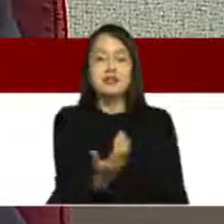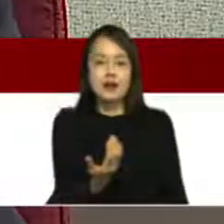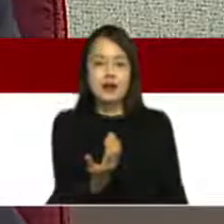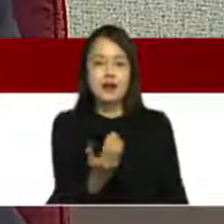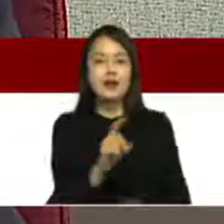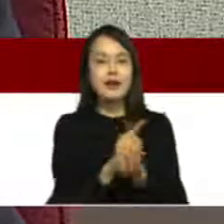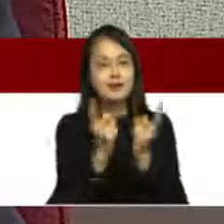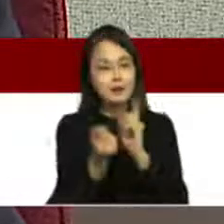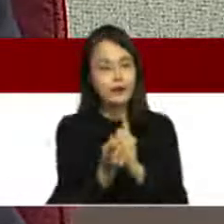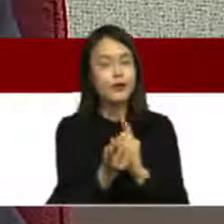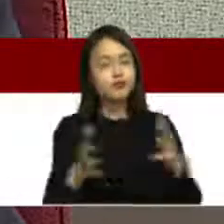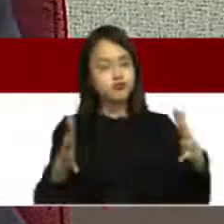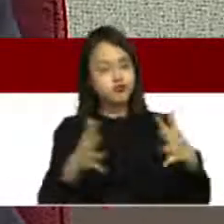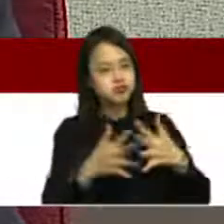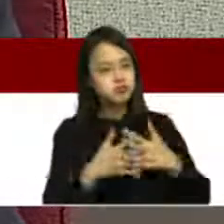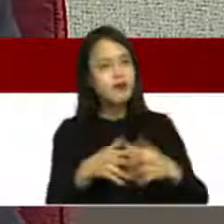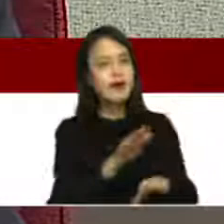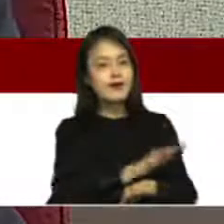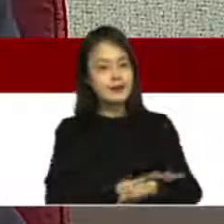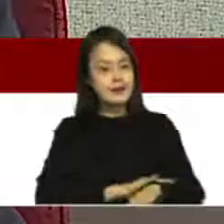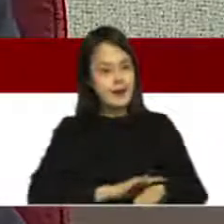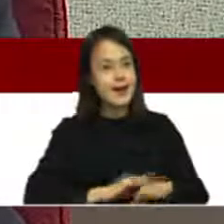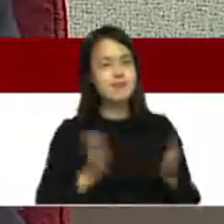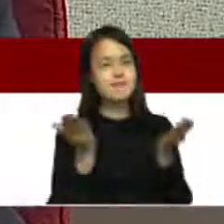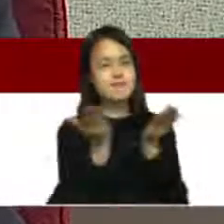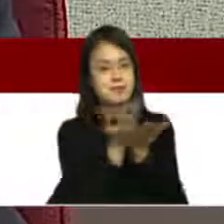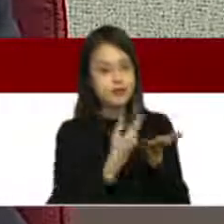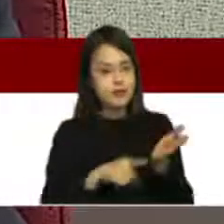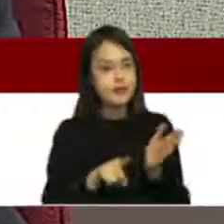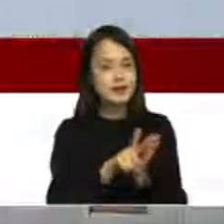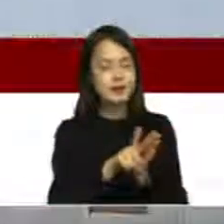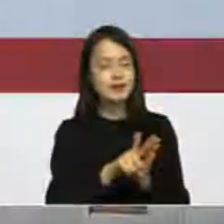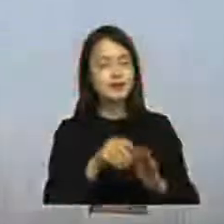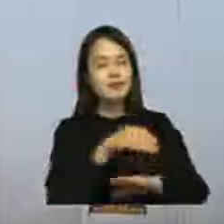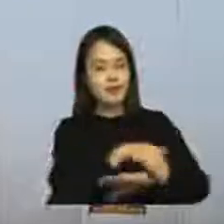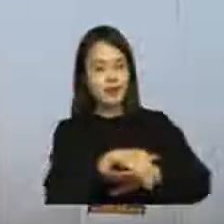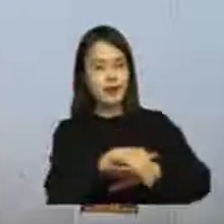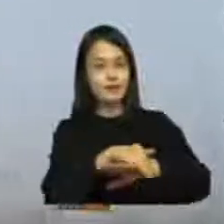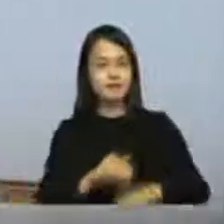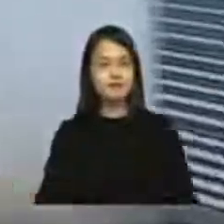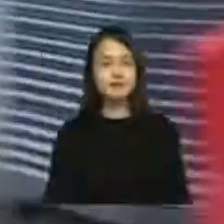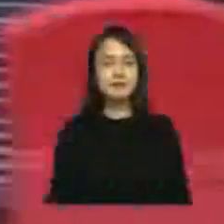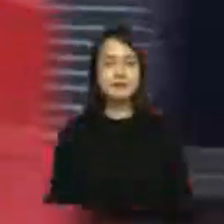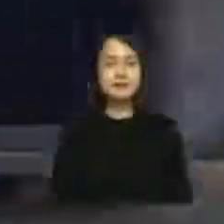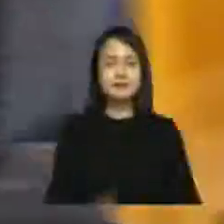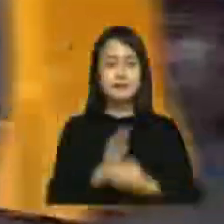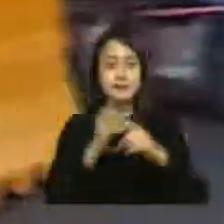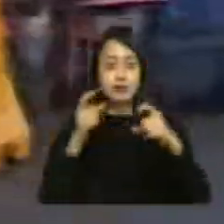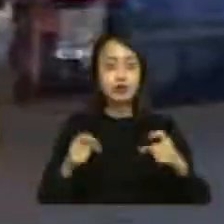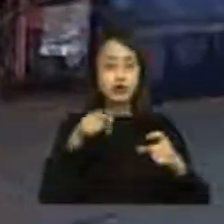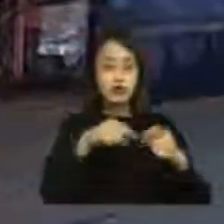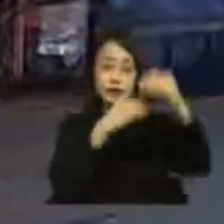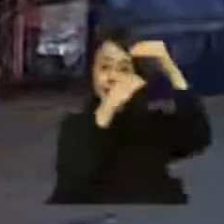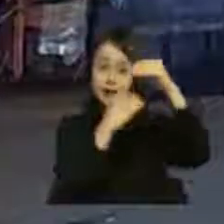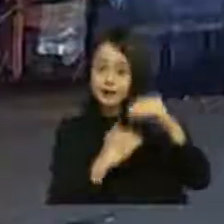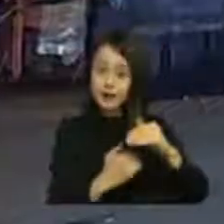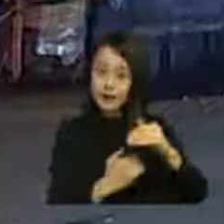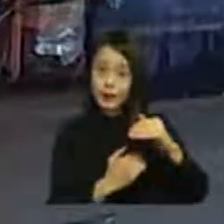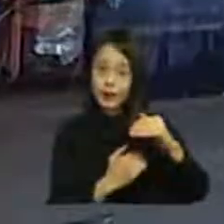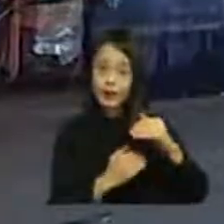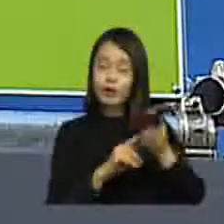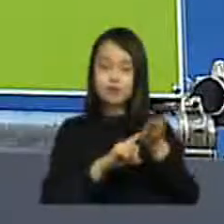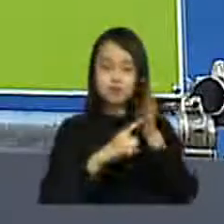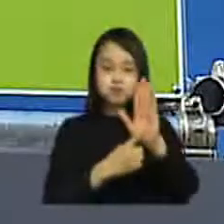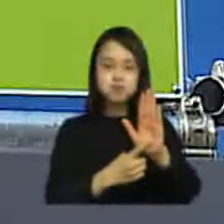사업시행인가 조건에 명시하여 시행하도록 하겠습니다 중구 된 이 같은 내용의 공사장 민원 갈등 해결